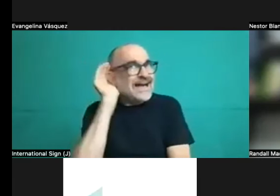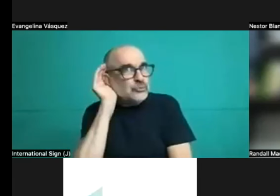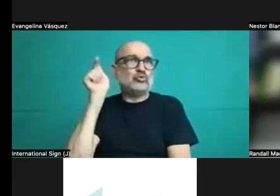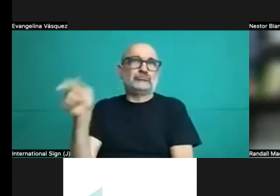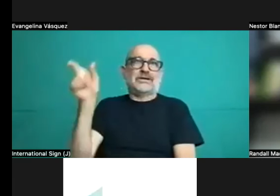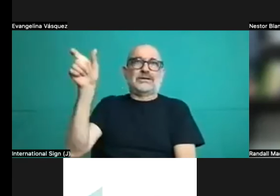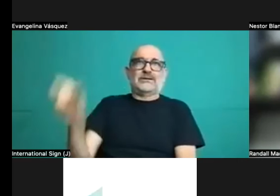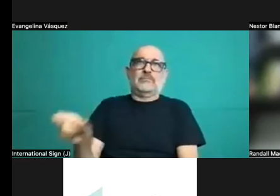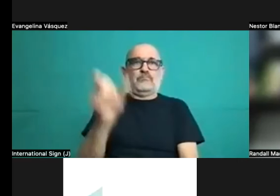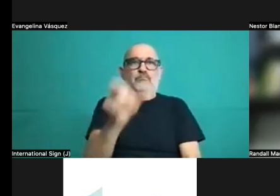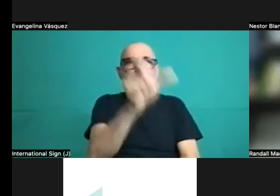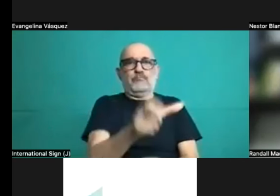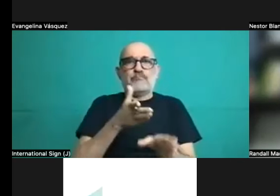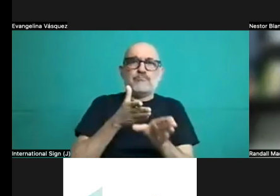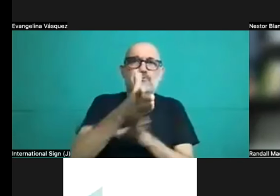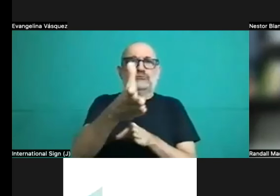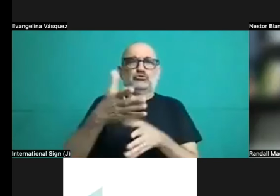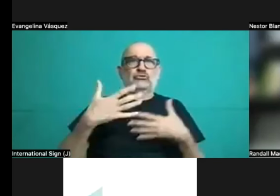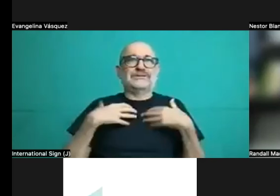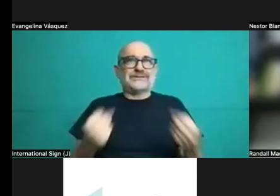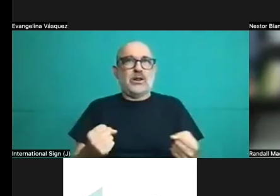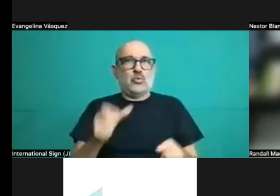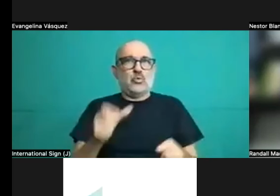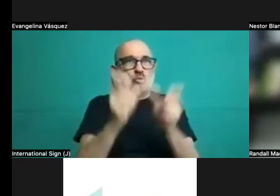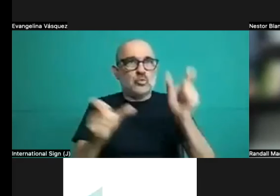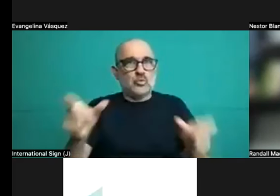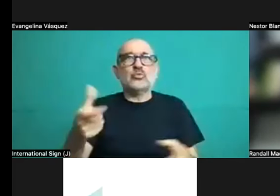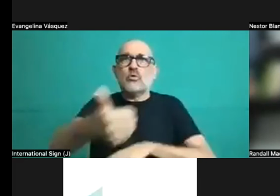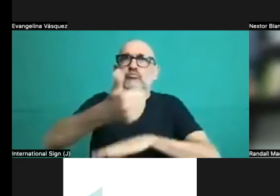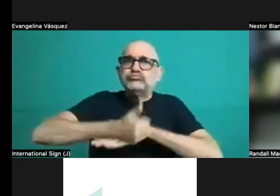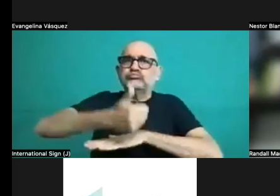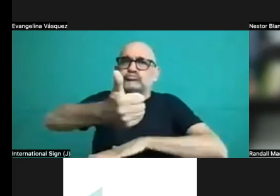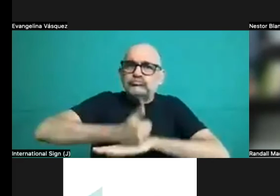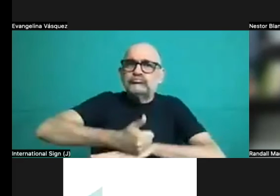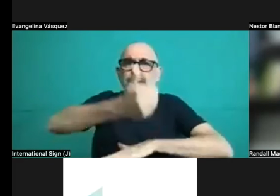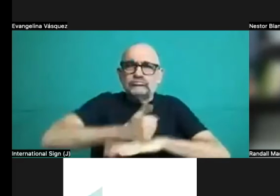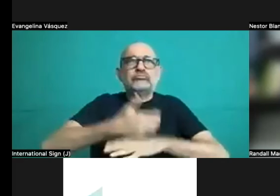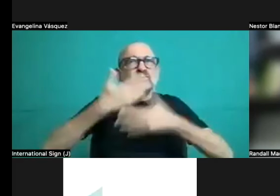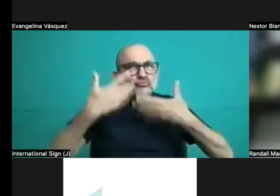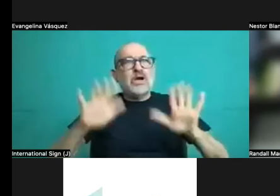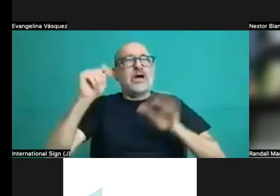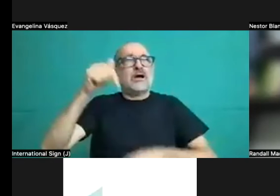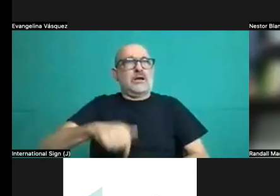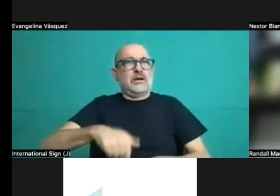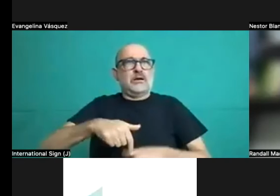qu'ils ont été tous très ouverts à faire participer les patients, justement.